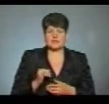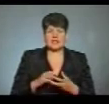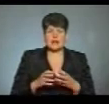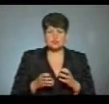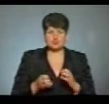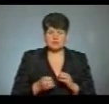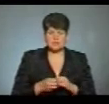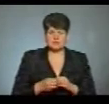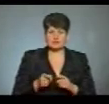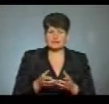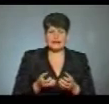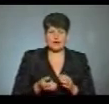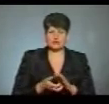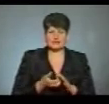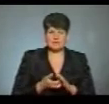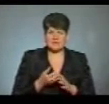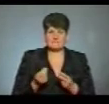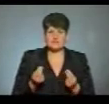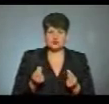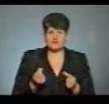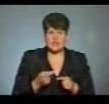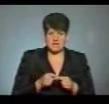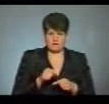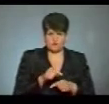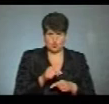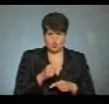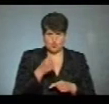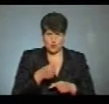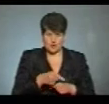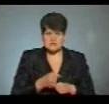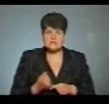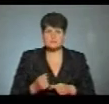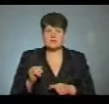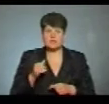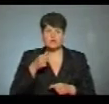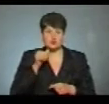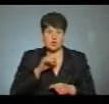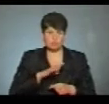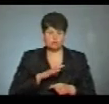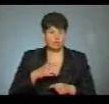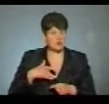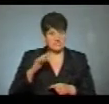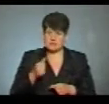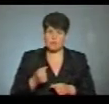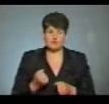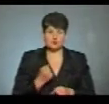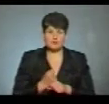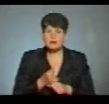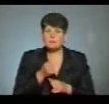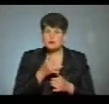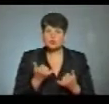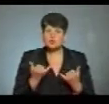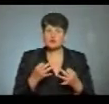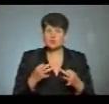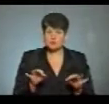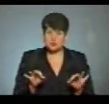результат вони недоотримували фінансування в цьому році. І вчора було принципово це зробити, тому що ми не можемо сьогодні